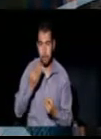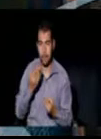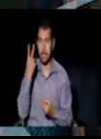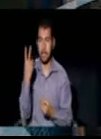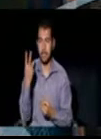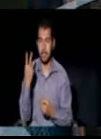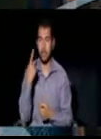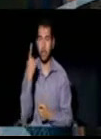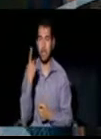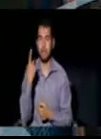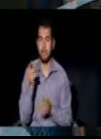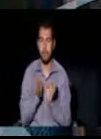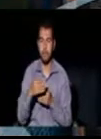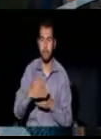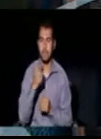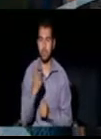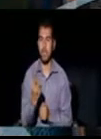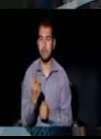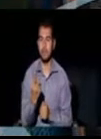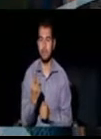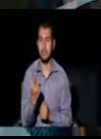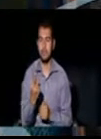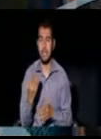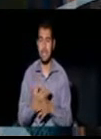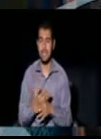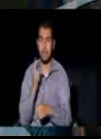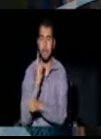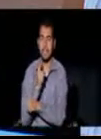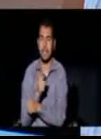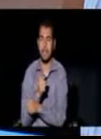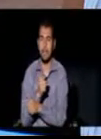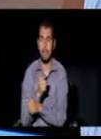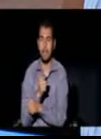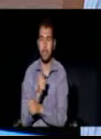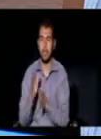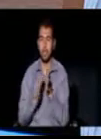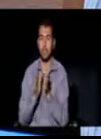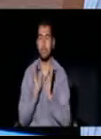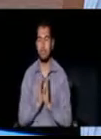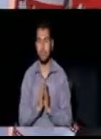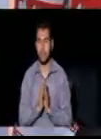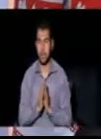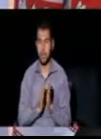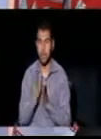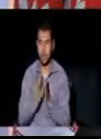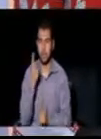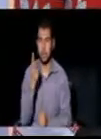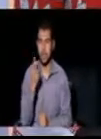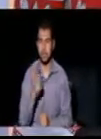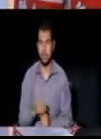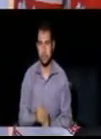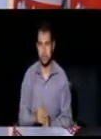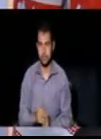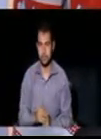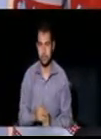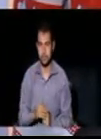امريكا ما بيعلموا الصم، بيعلموا الصم والمتكلمين في فصل واحد لغه الاشاره واحده، اشاره واحده. احنا ان شاء